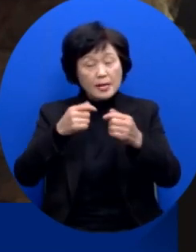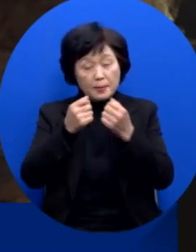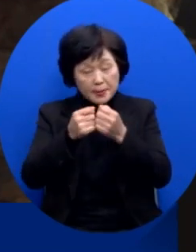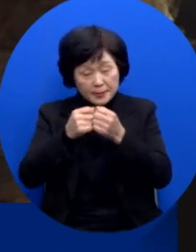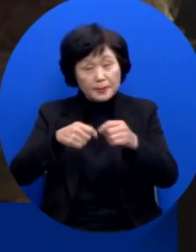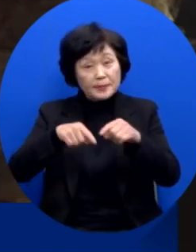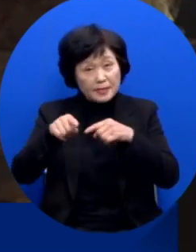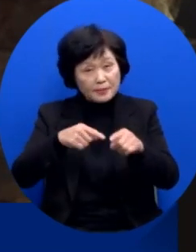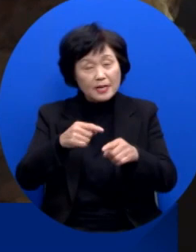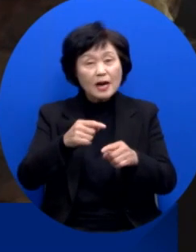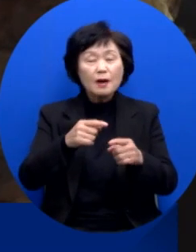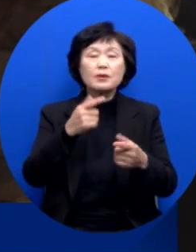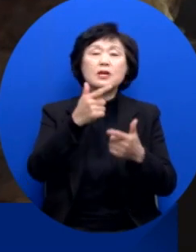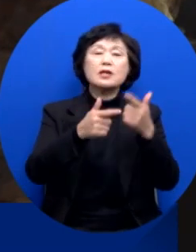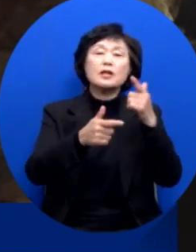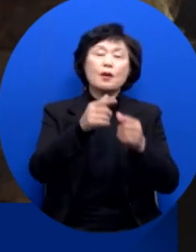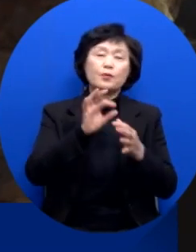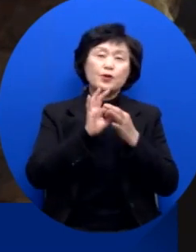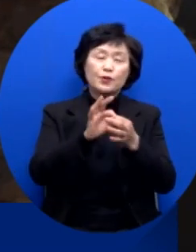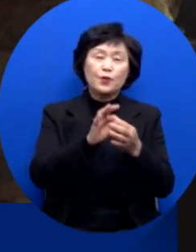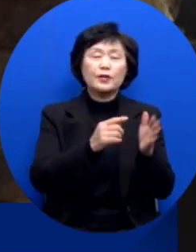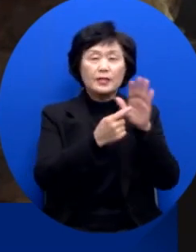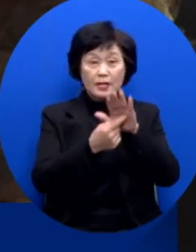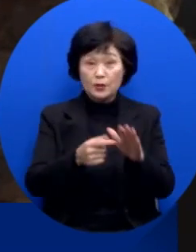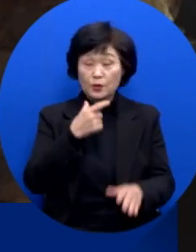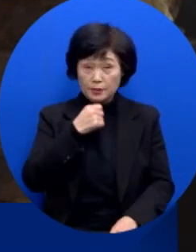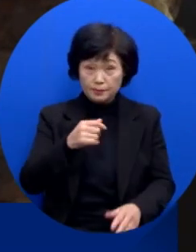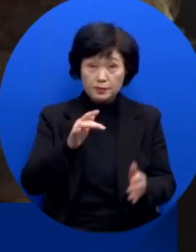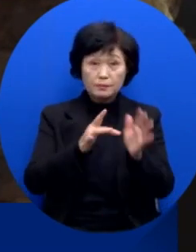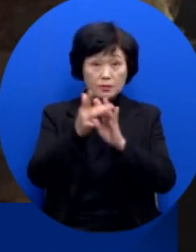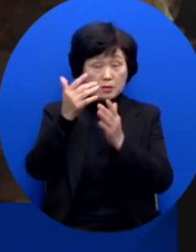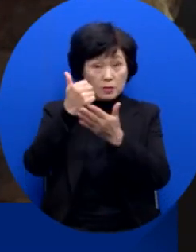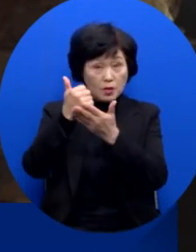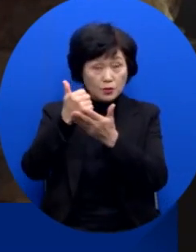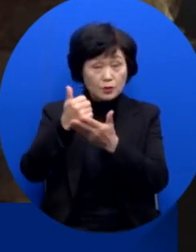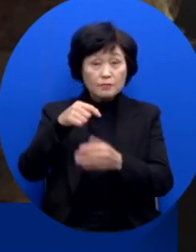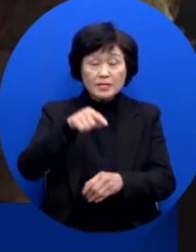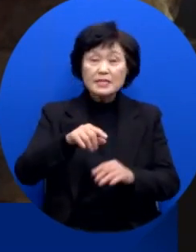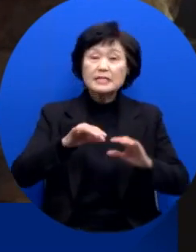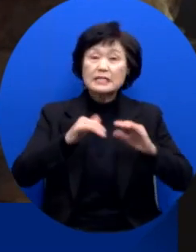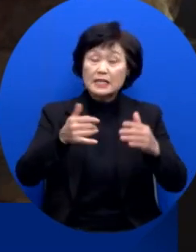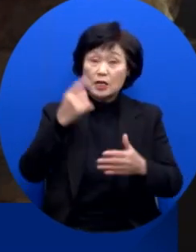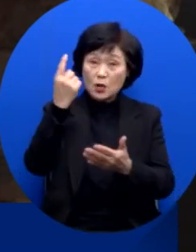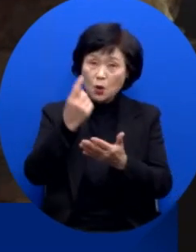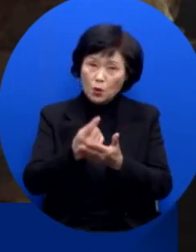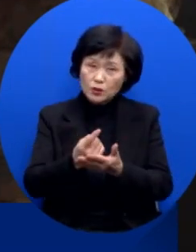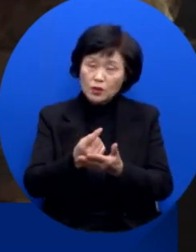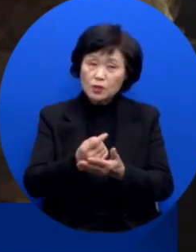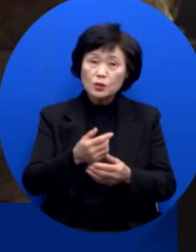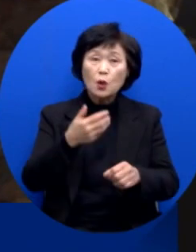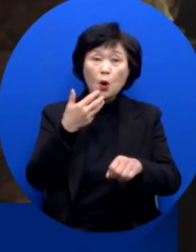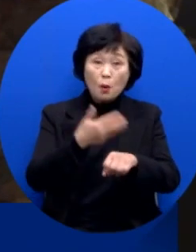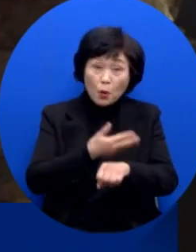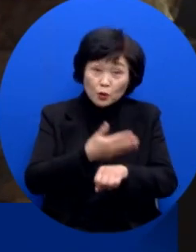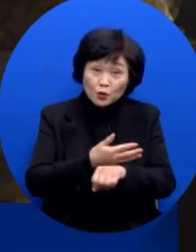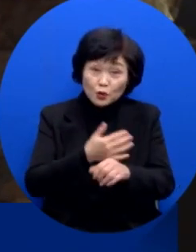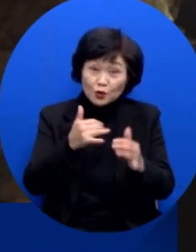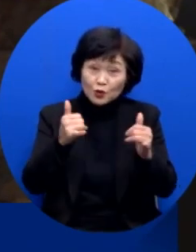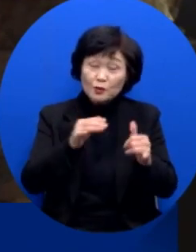통해서 표현하고 싶었어요 또 예수님께서이 땅에 오셔서 목수를 또 특히 선택했다는 부분이 되게